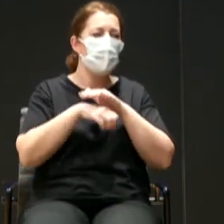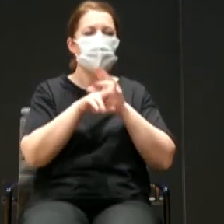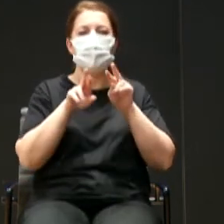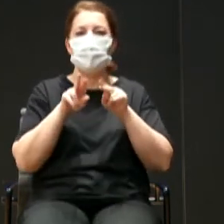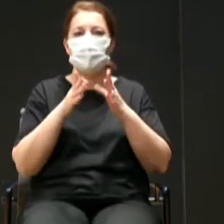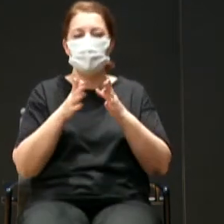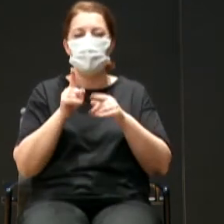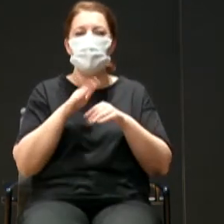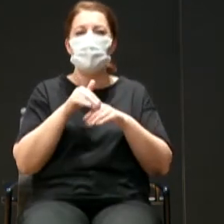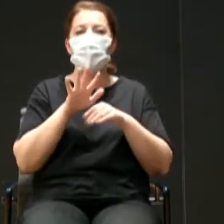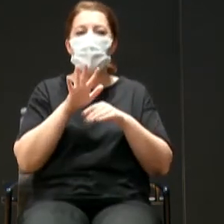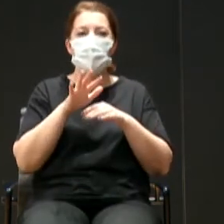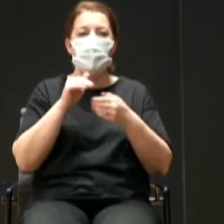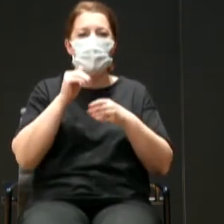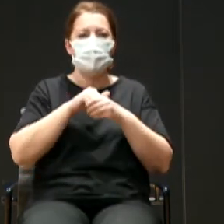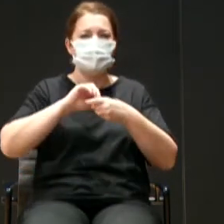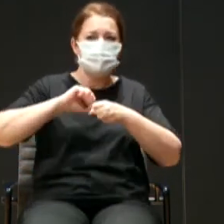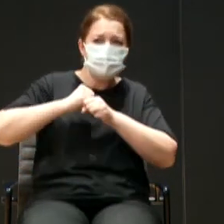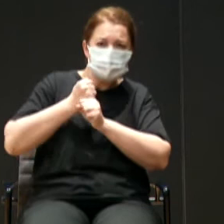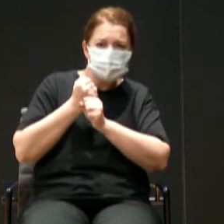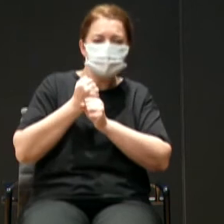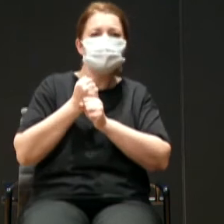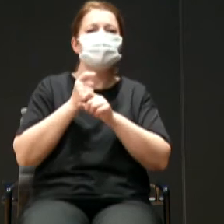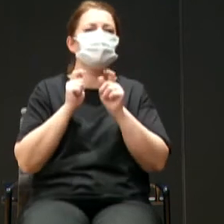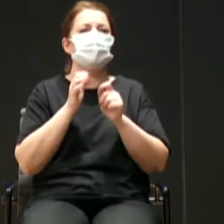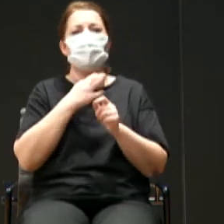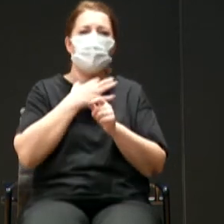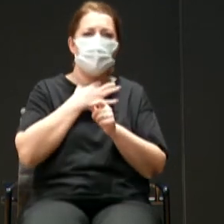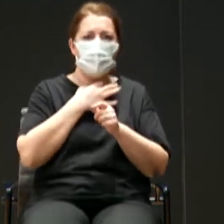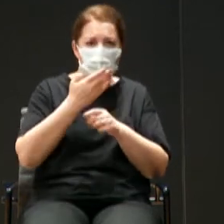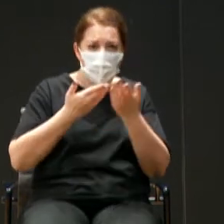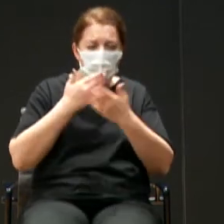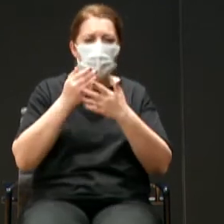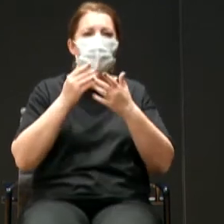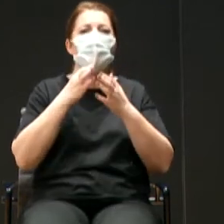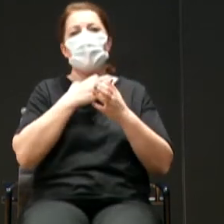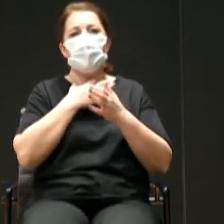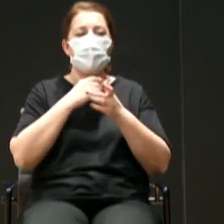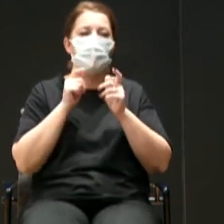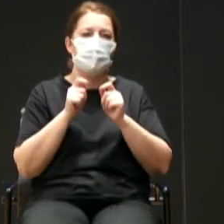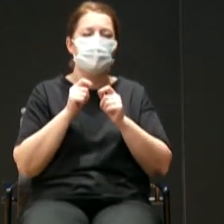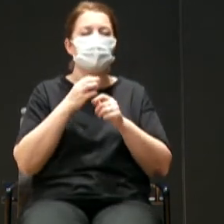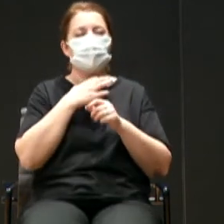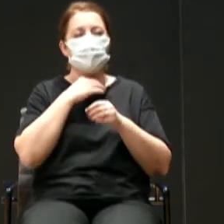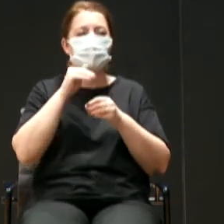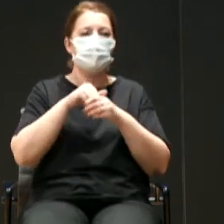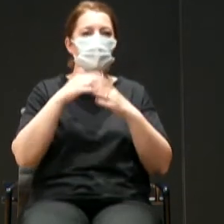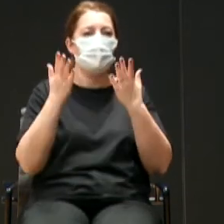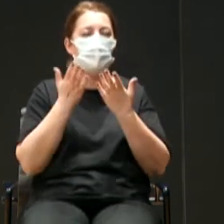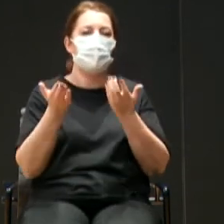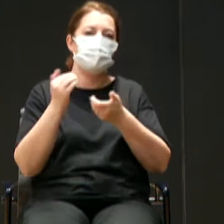Bak, meclis geriliyor. Sonra biz bunları ifade etmek zorunda kalıyoruz. Lütfen meclisimizi daha